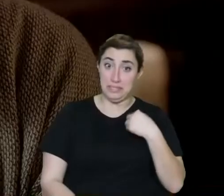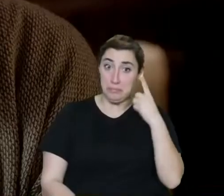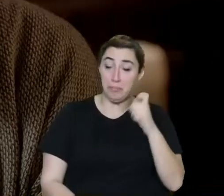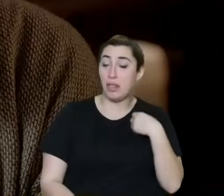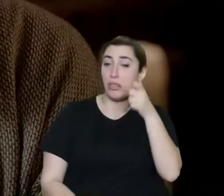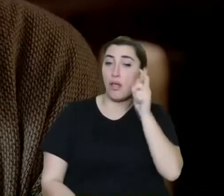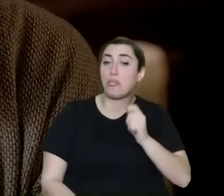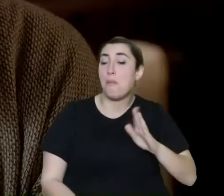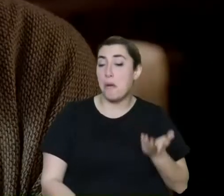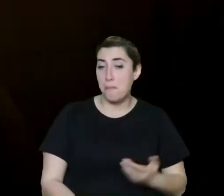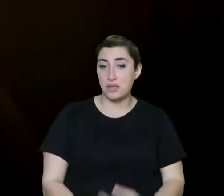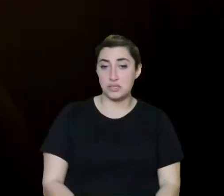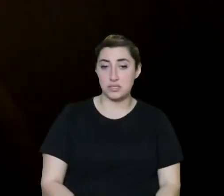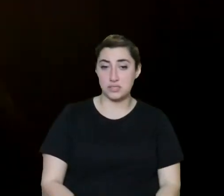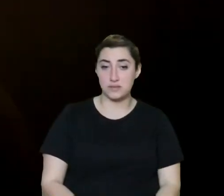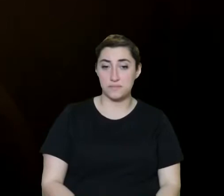edelim?